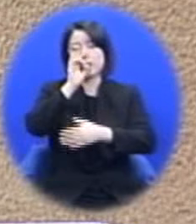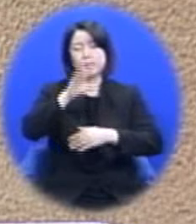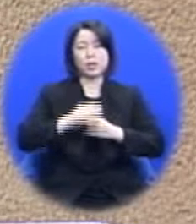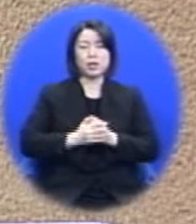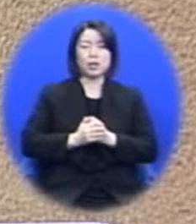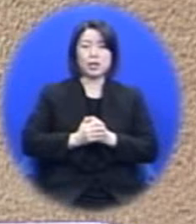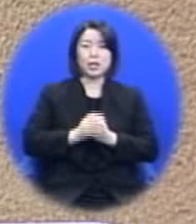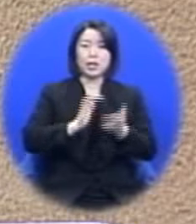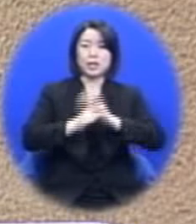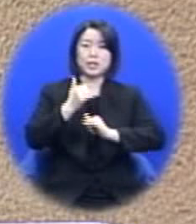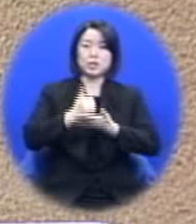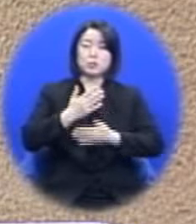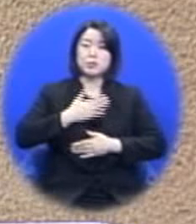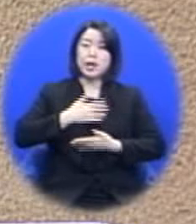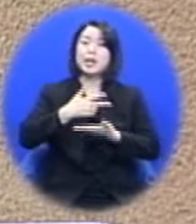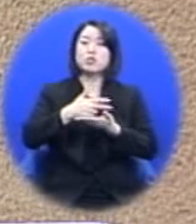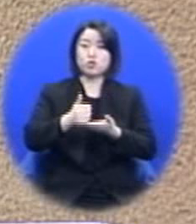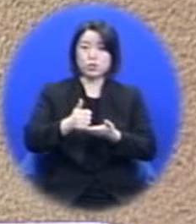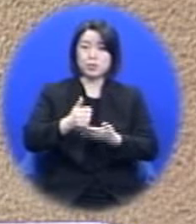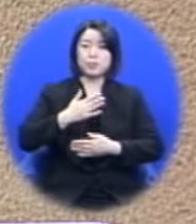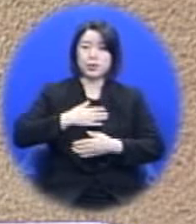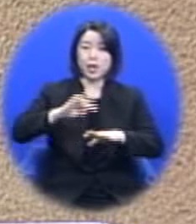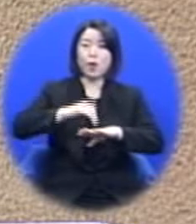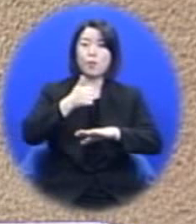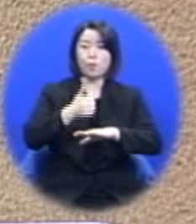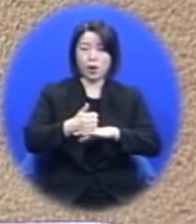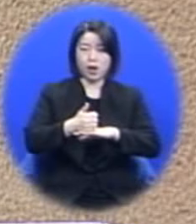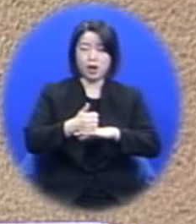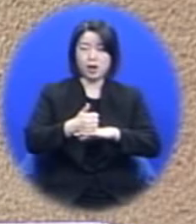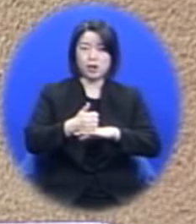예수님은 나의 주님이시고 내 왕이시다.